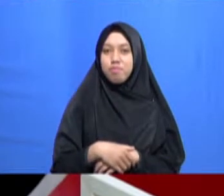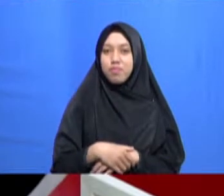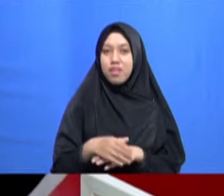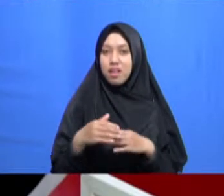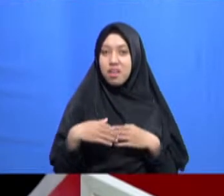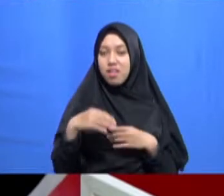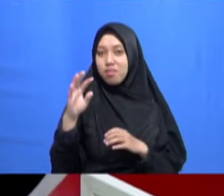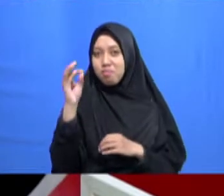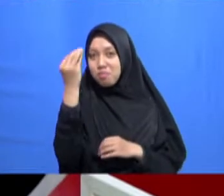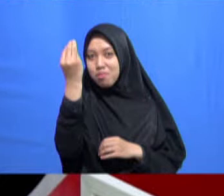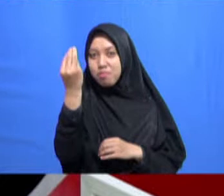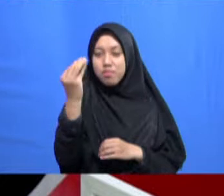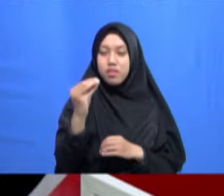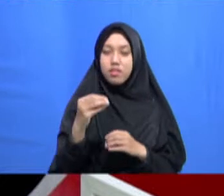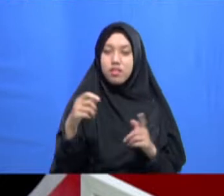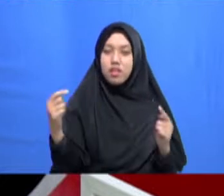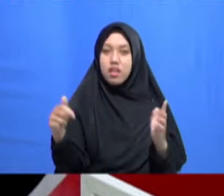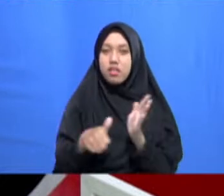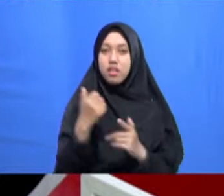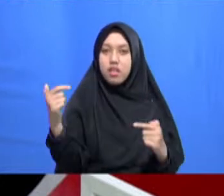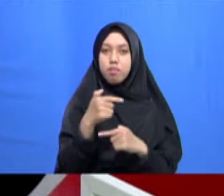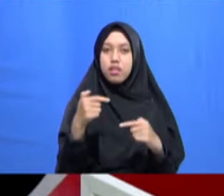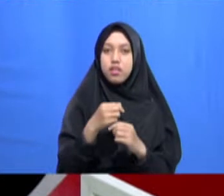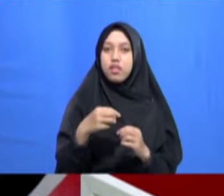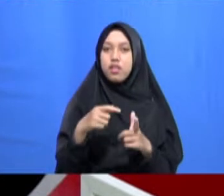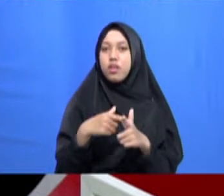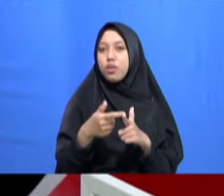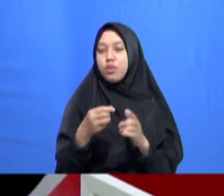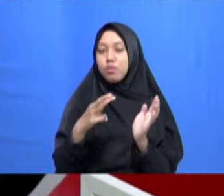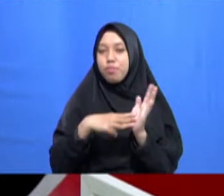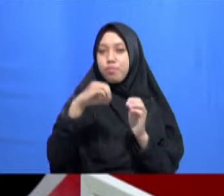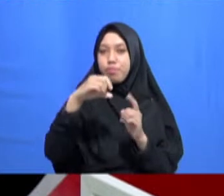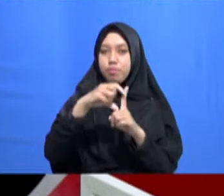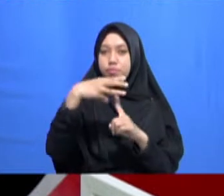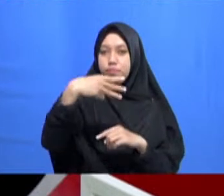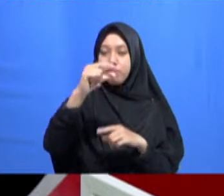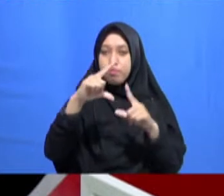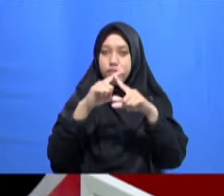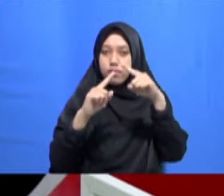memandu atau menjadi moderator kita. Betul sekali, dan seperti yang diinformasikan sebelumnya, tentu